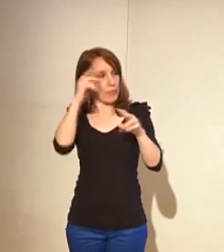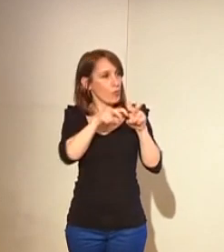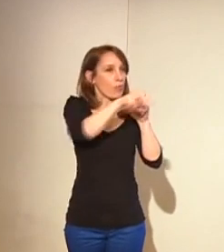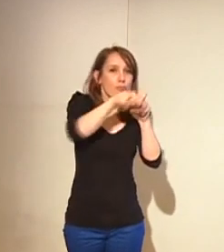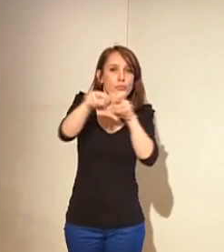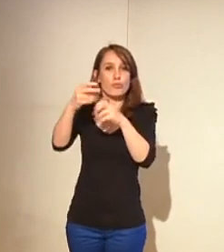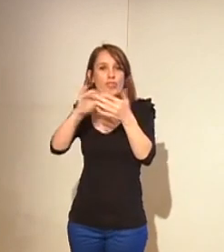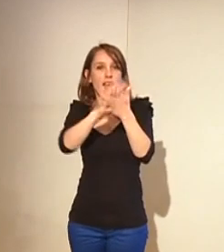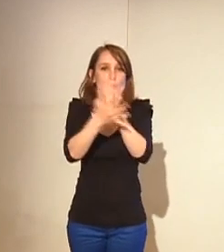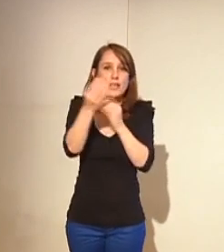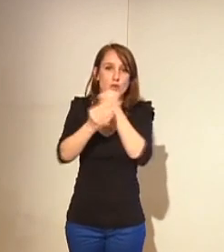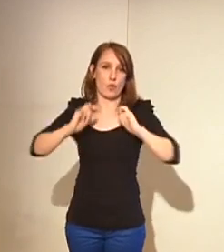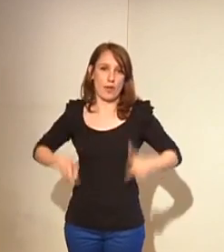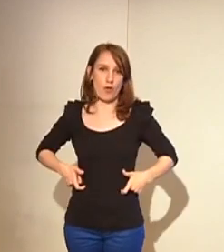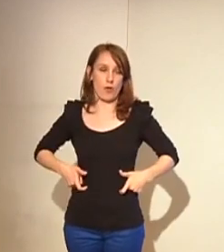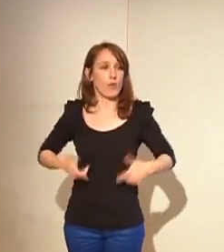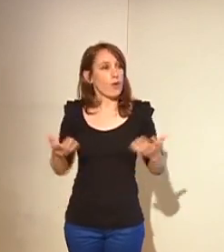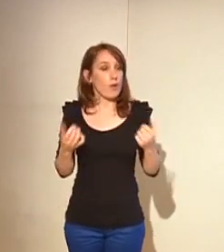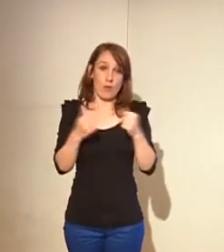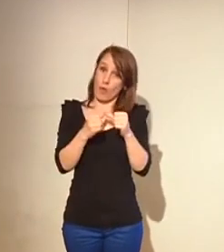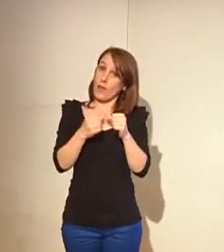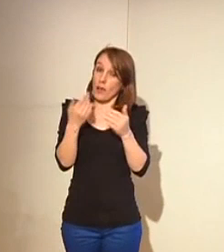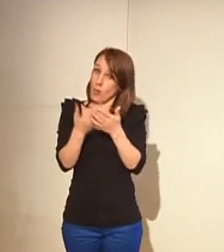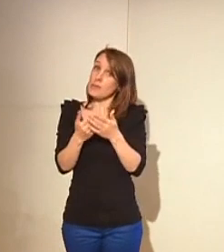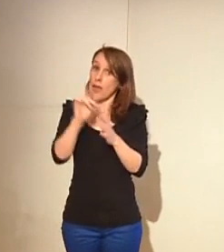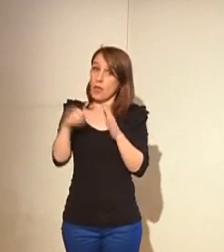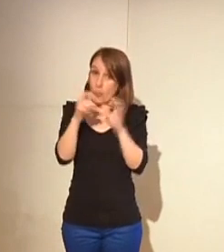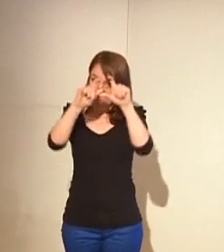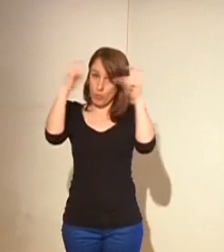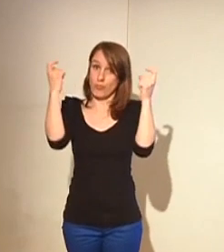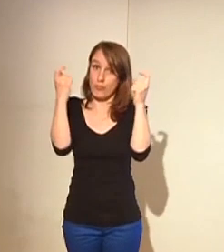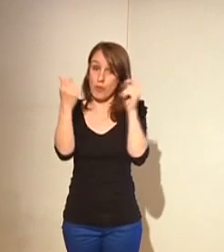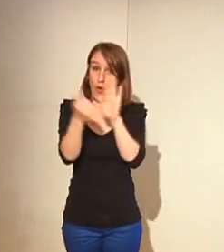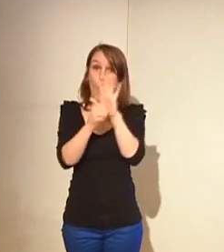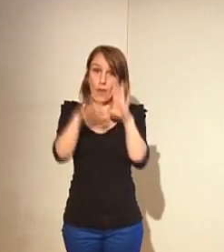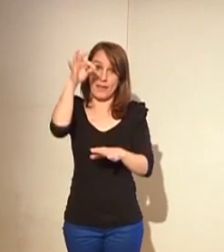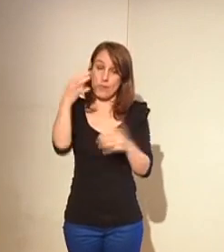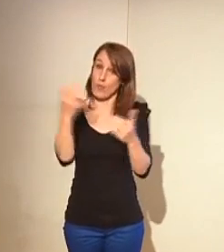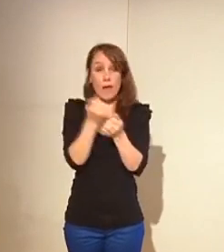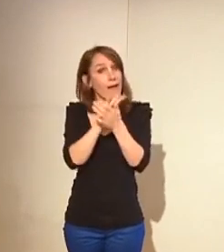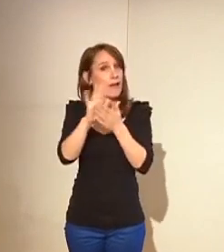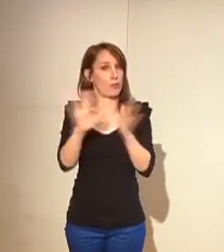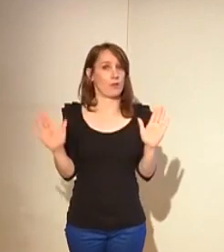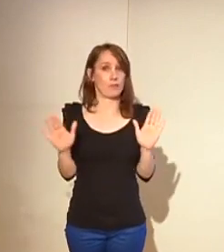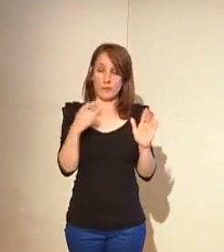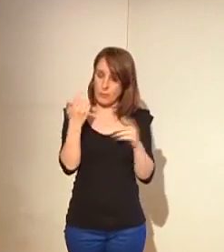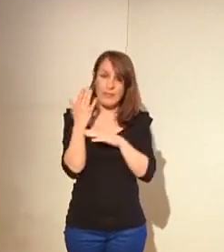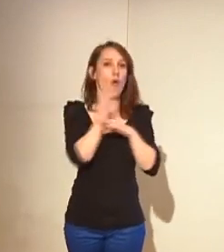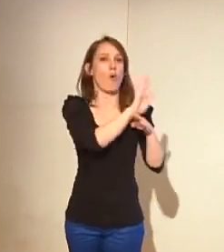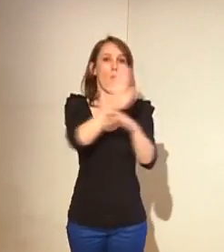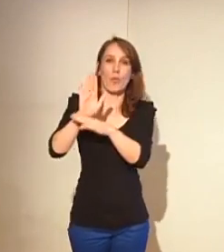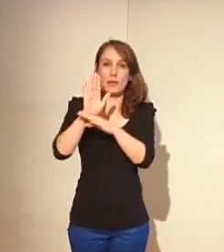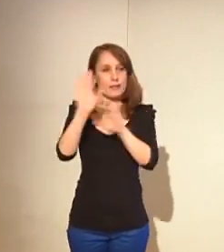écoles la gratuité elle s'applique aussi à cette partie de la fonction d'élu la représentation la très très grande